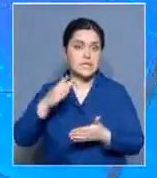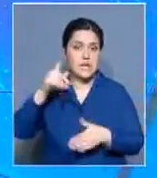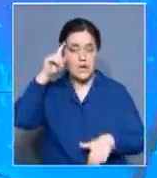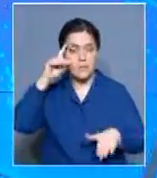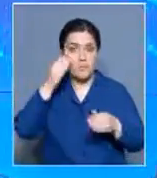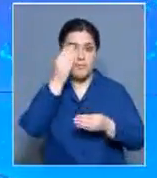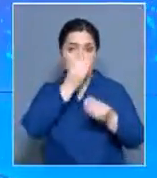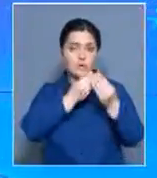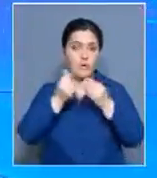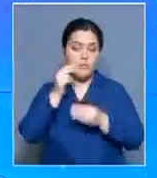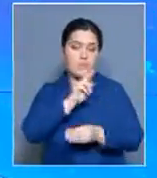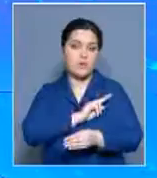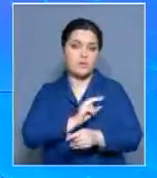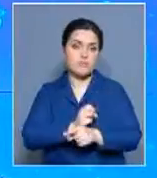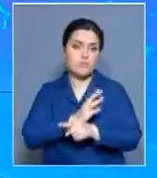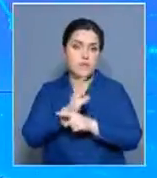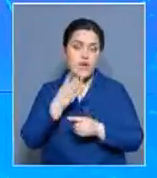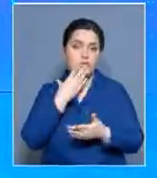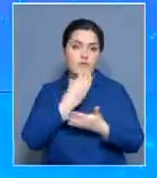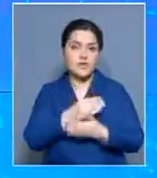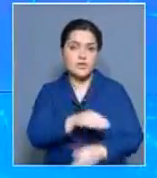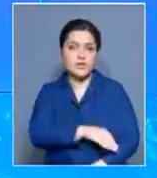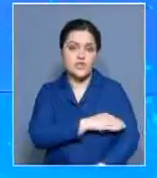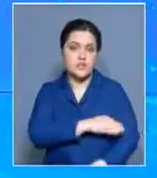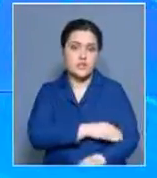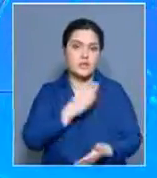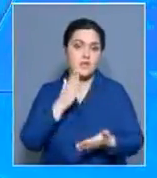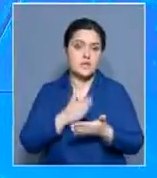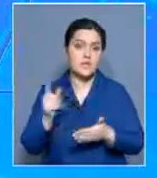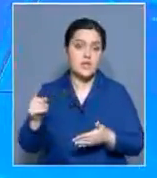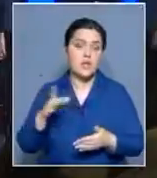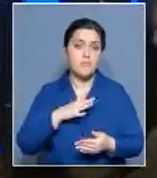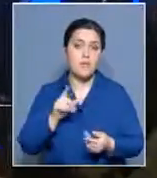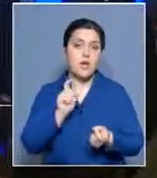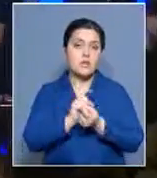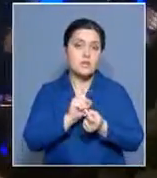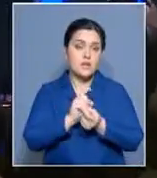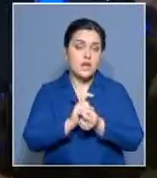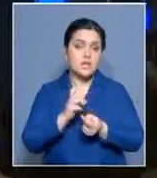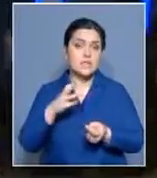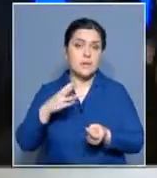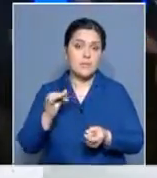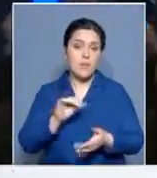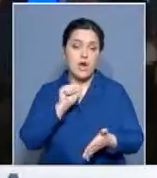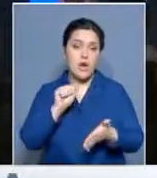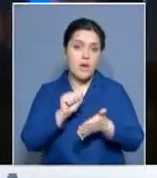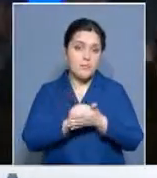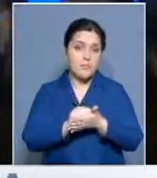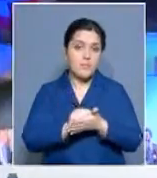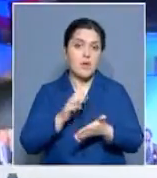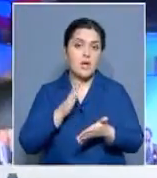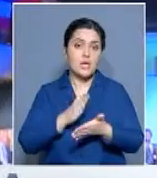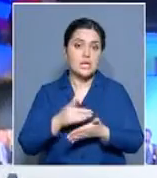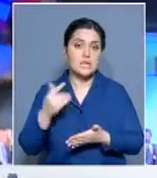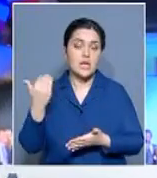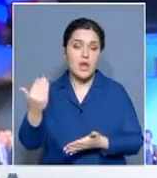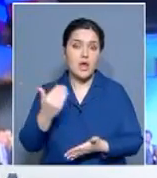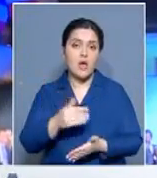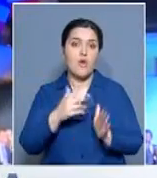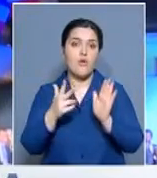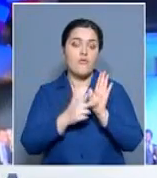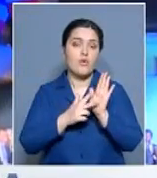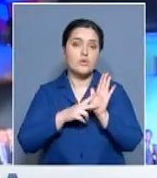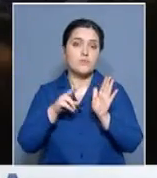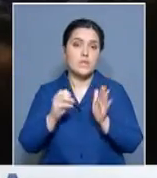в фиктивном трудоустройстве своей жены. Скандал вокруг Пенелопы Фийон разразился после того, как в СМИ опубликовали статью, согласно которой она